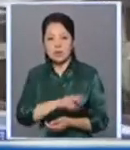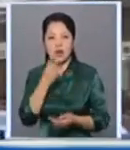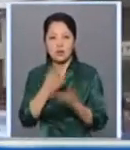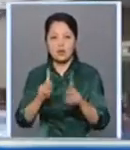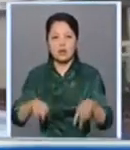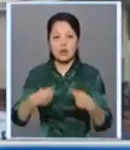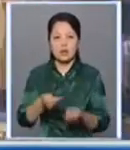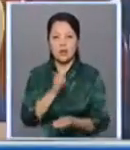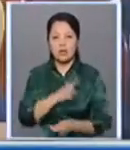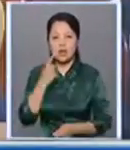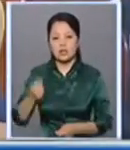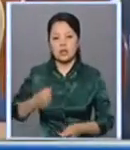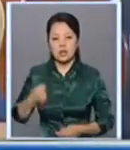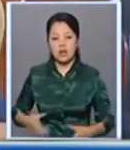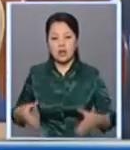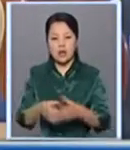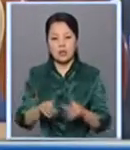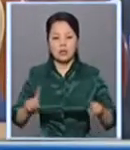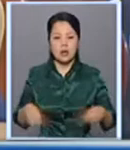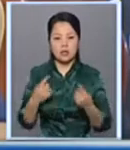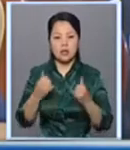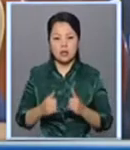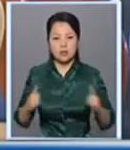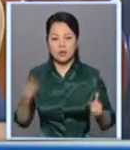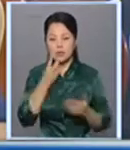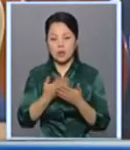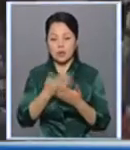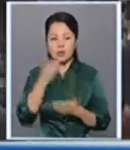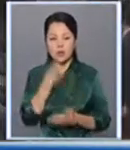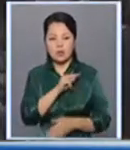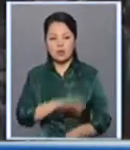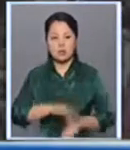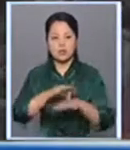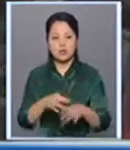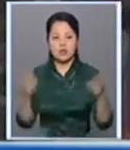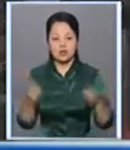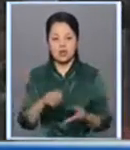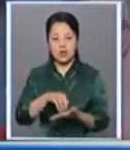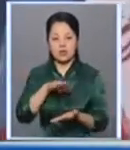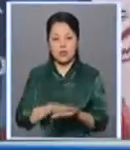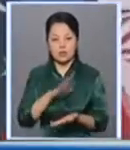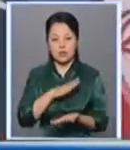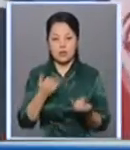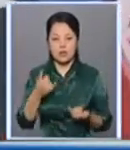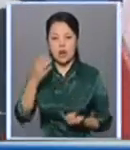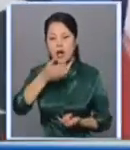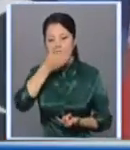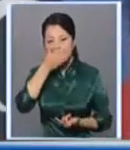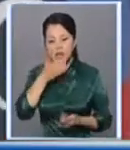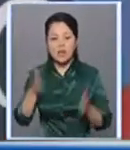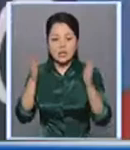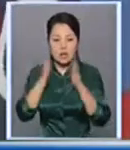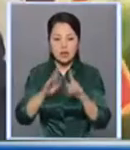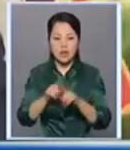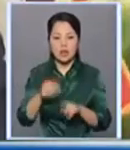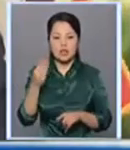және іскерлік байланыстардың динамикасын күшейту болып табылатынын атап өтті. Бұдан бөлек мемлекет басшылары Ауғанстан Ислам